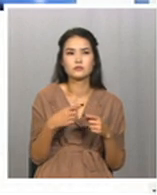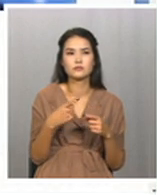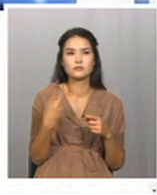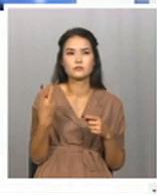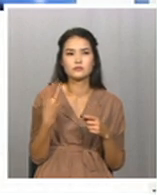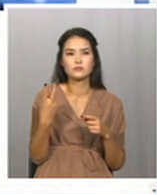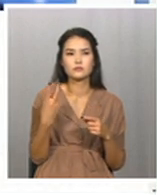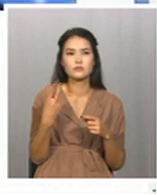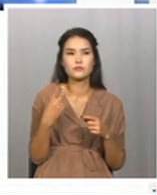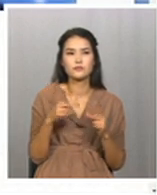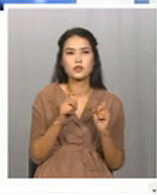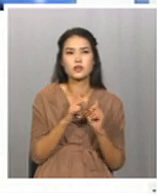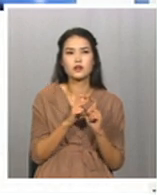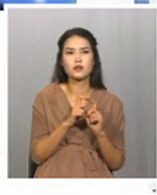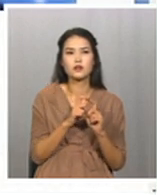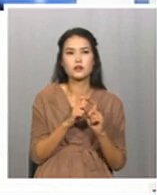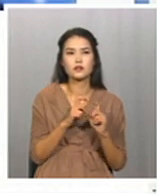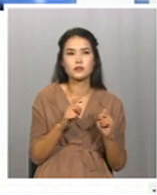Мектеп туралы.